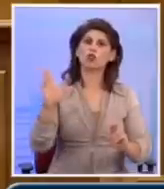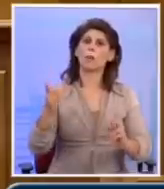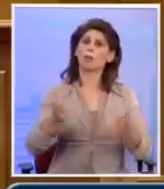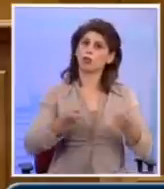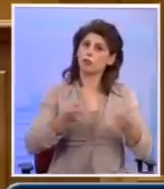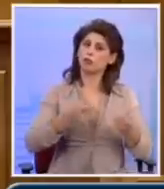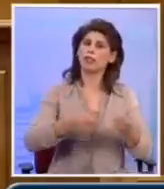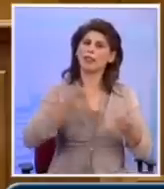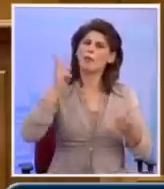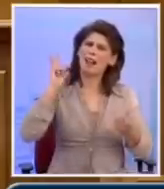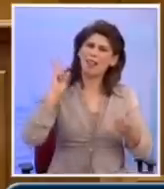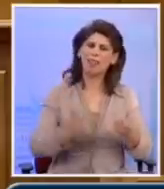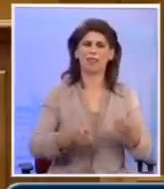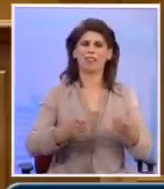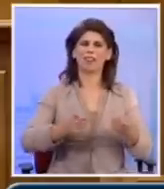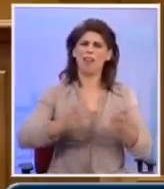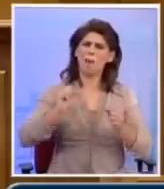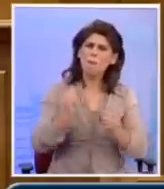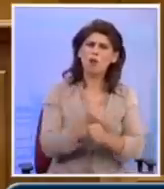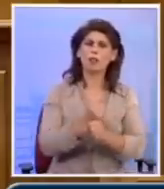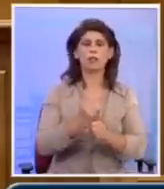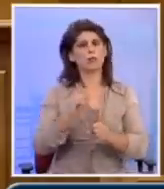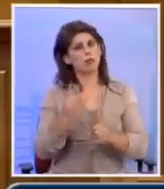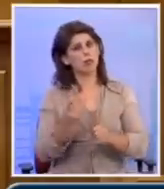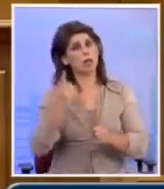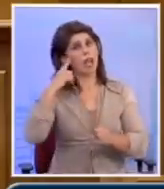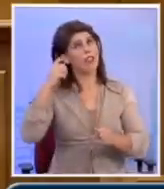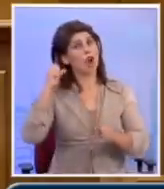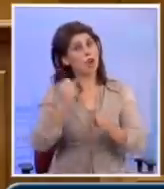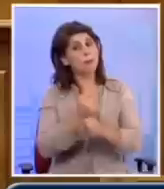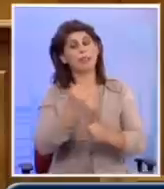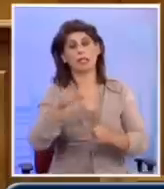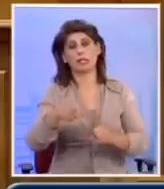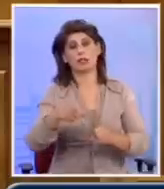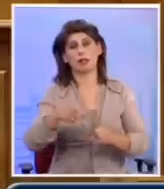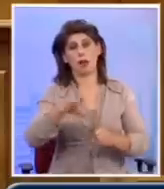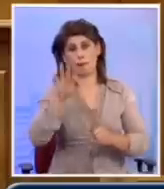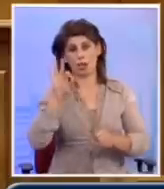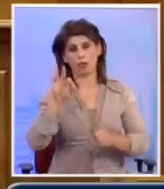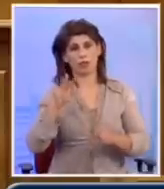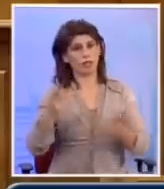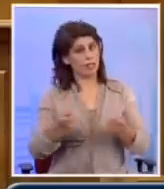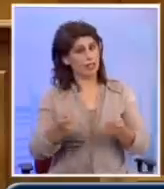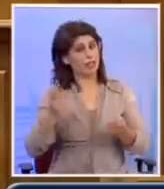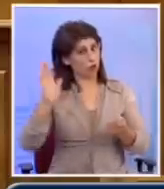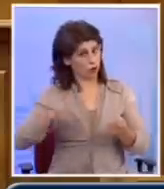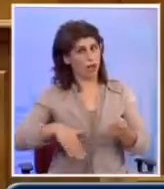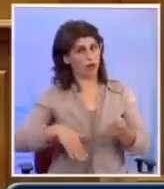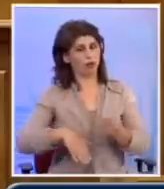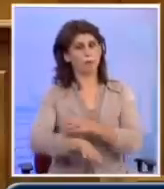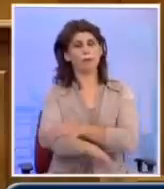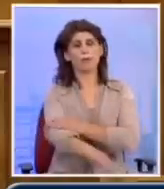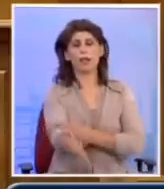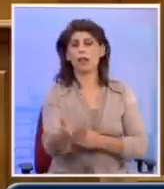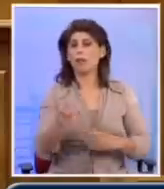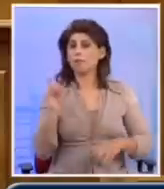υλοποίηση μιας κακής, αιμονικής ή και ιδεολειπτικής επιλογής, τελέστηκαν εν τέλει